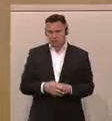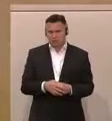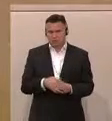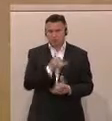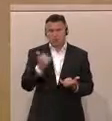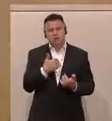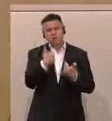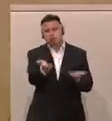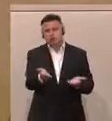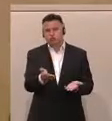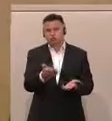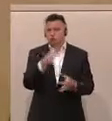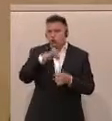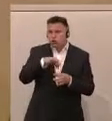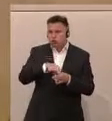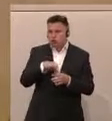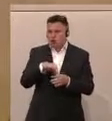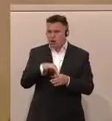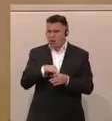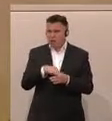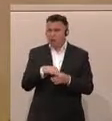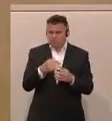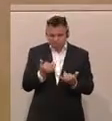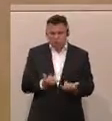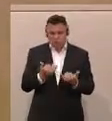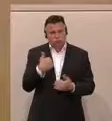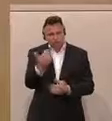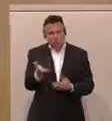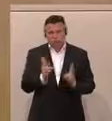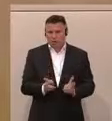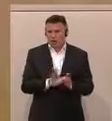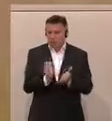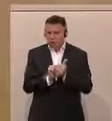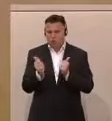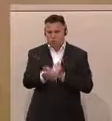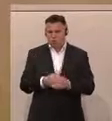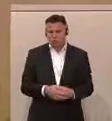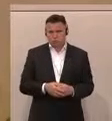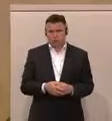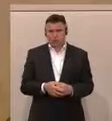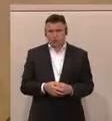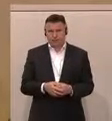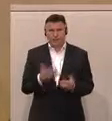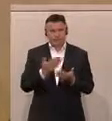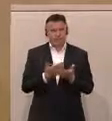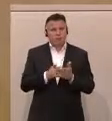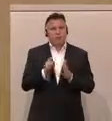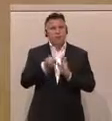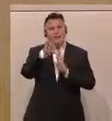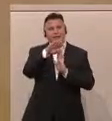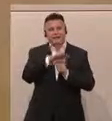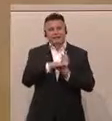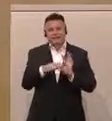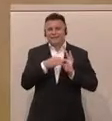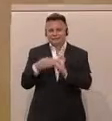zum Nulltarif, das Sparen hilft, jetzt zu verwirklichen. Und genauso effektiv wäre die Gesetzgebung